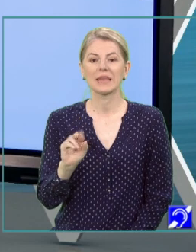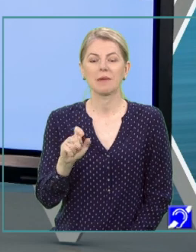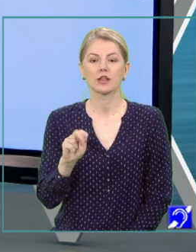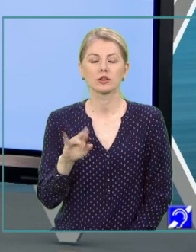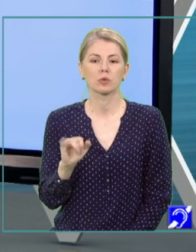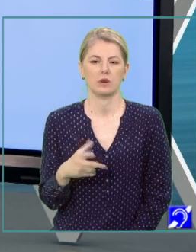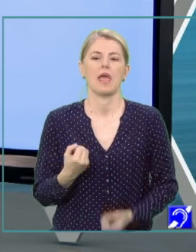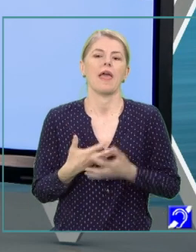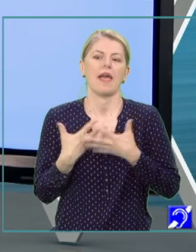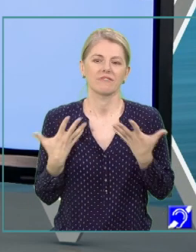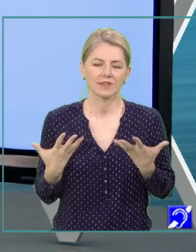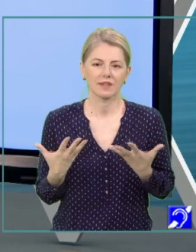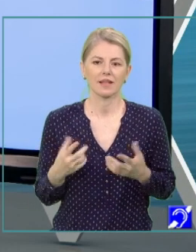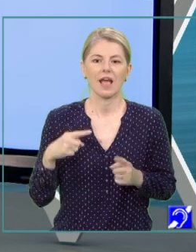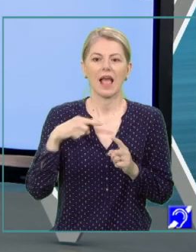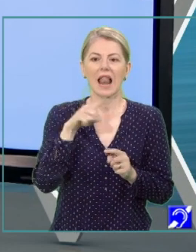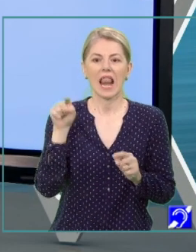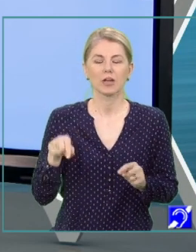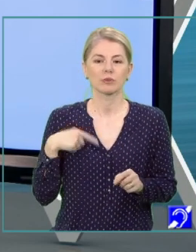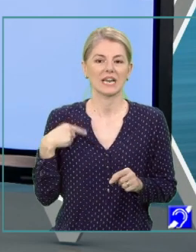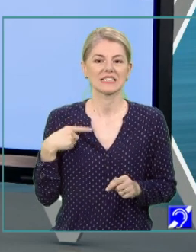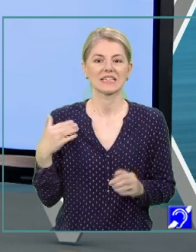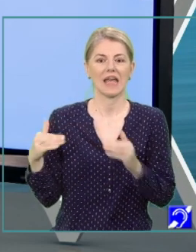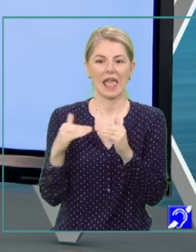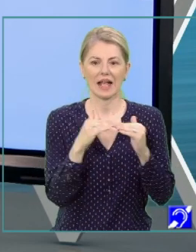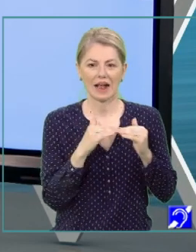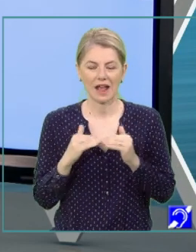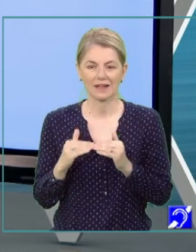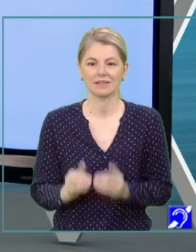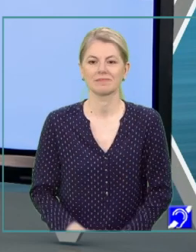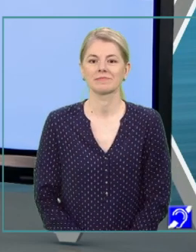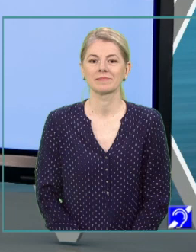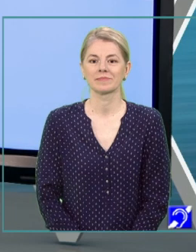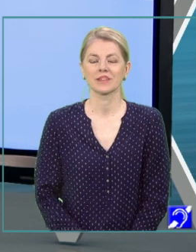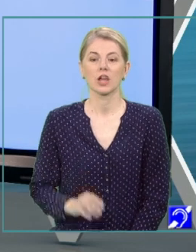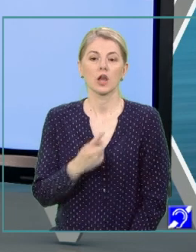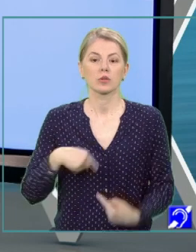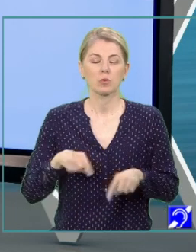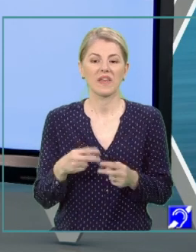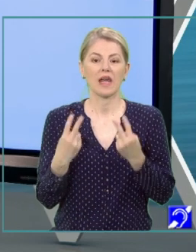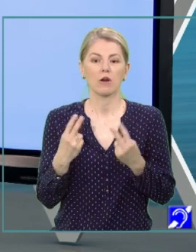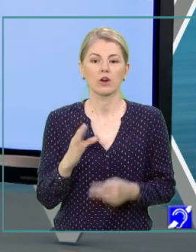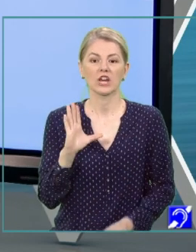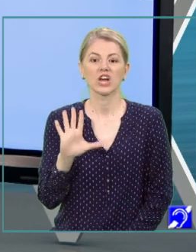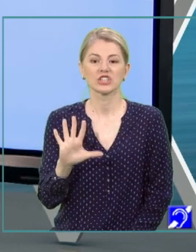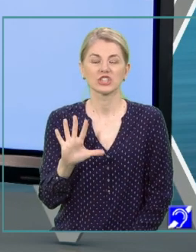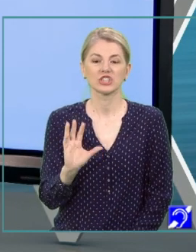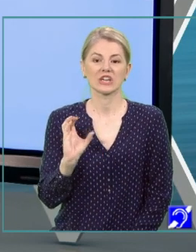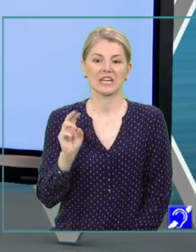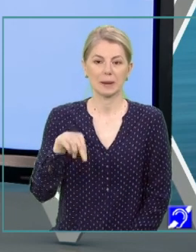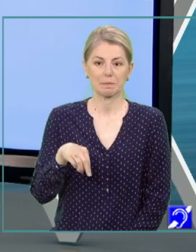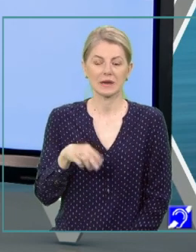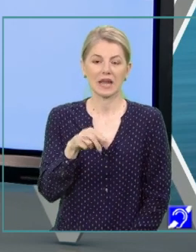pătrat. Evident, laturile pătratului fiind toate egale cu 5 cm, perimetrul reprezintă de